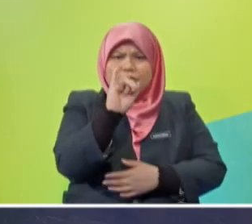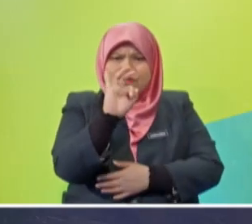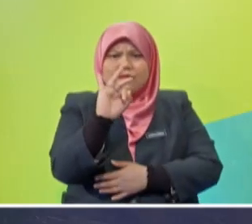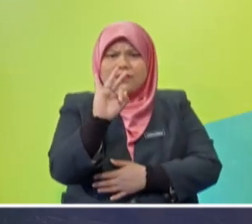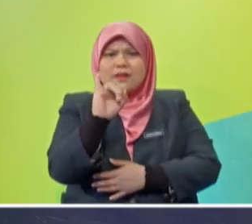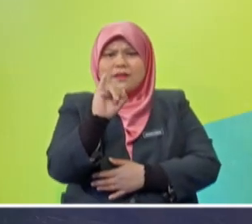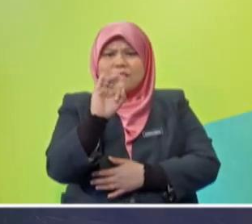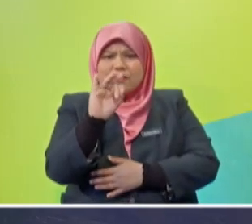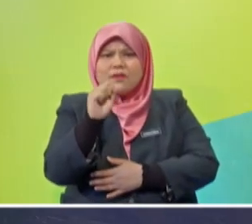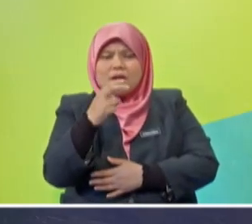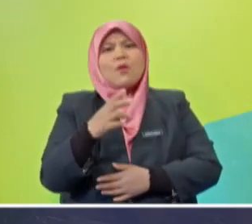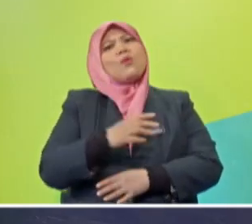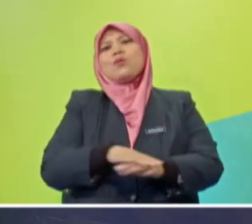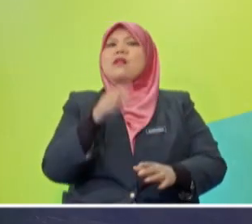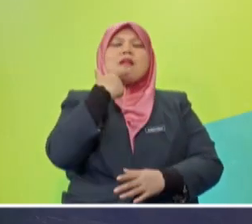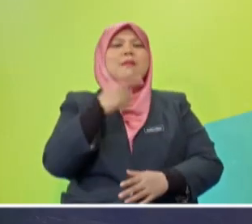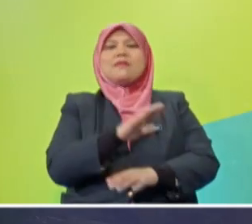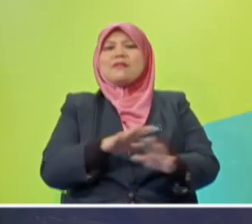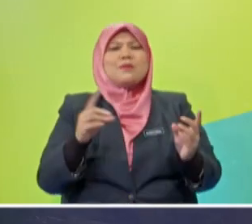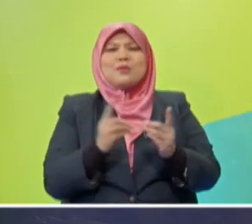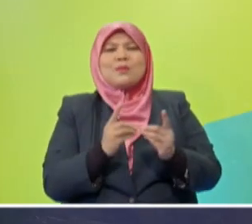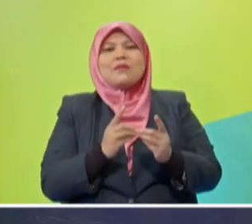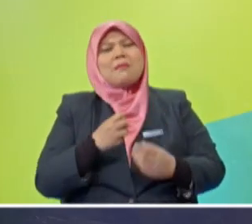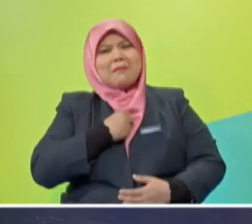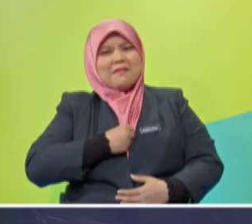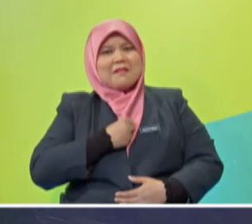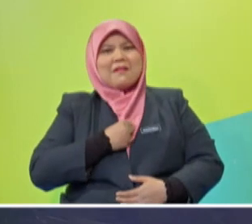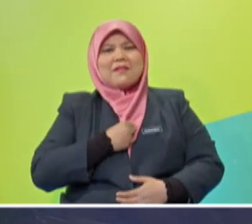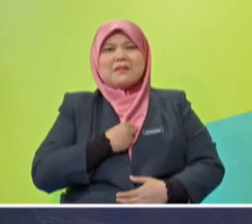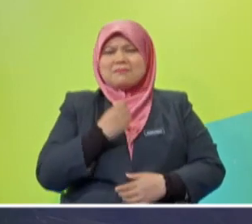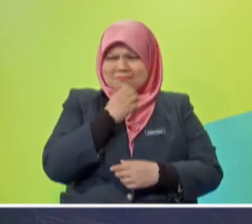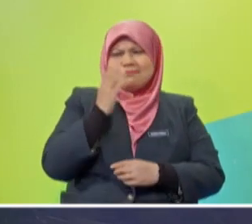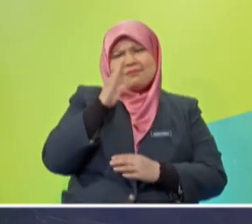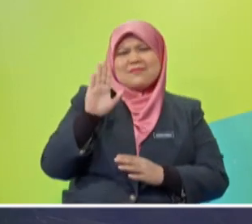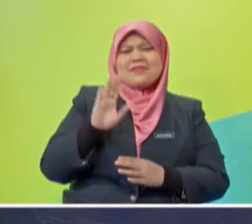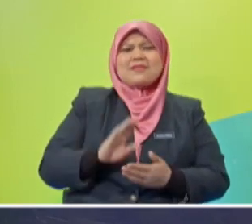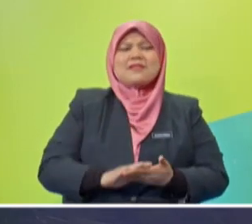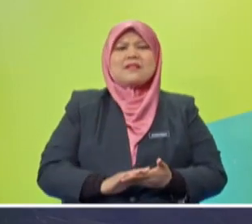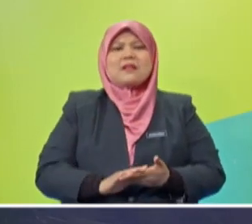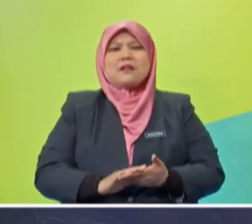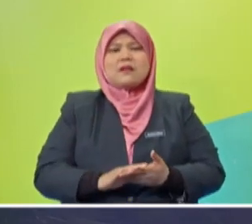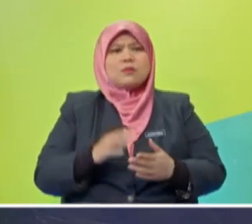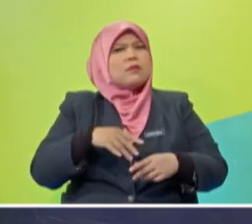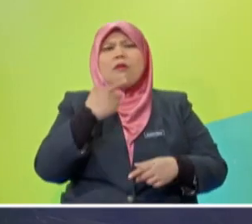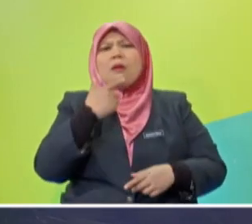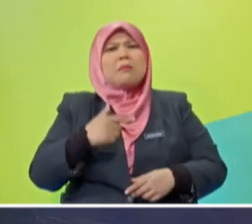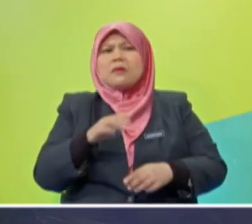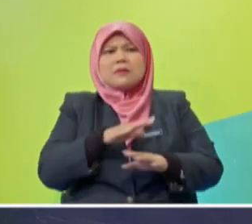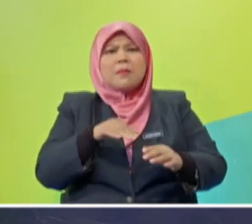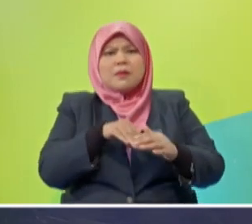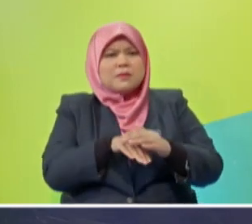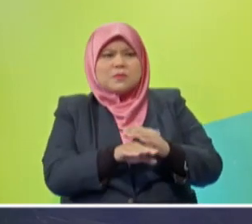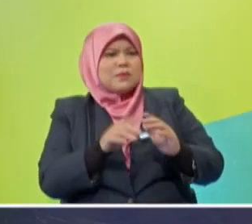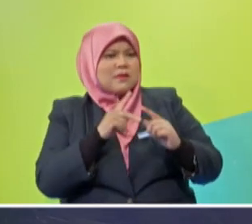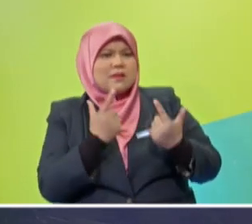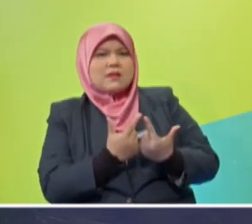Cikgu Afifah. Dah lama saya tak jumpa Cikgu. Saya minta maaf, saya tak perasan tadi. Apa. Jadi Cikgu, saya dah lama tak masuk kelas Cikgu. Bila ni? Kita nak masuk kelas Cikgu